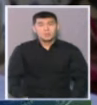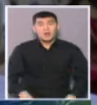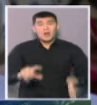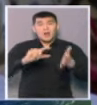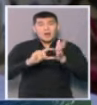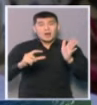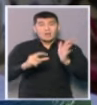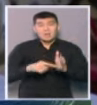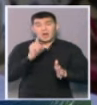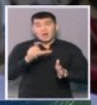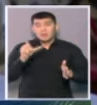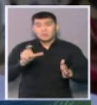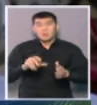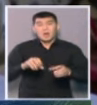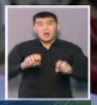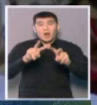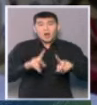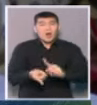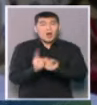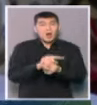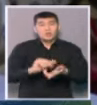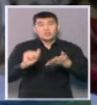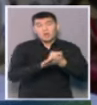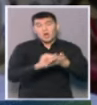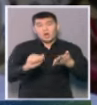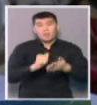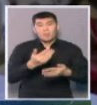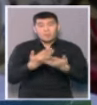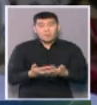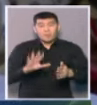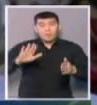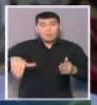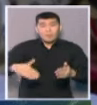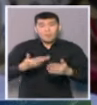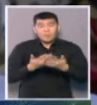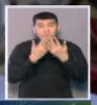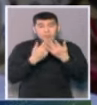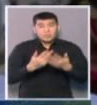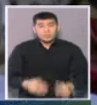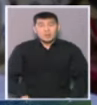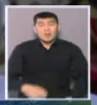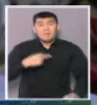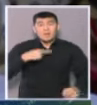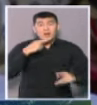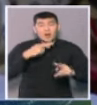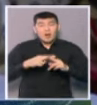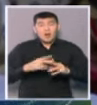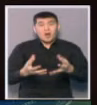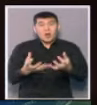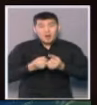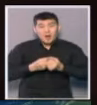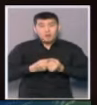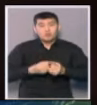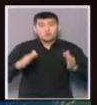квартирда осындай кісіге атағыма жазған деп естейім да со. Ол қарындасым кен со, алдап солап